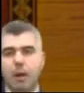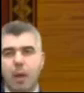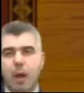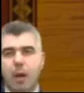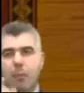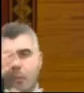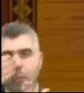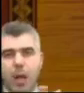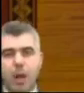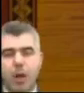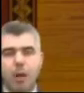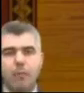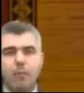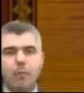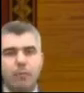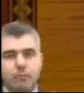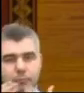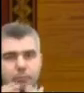فيما يتعلق بتطوير